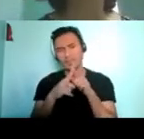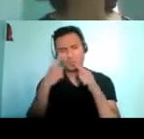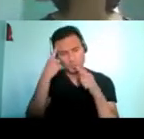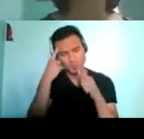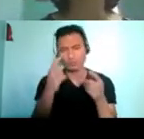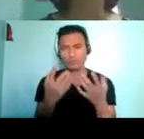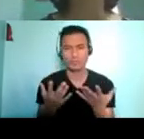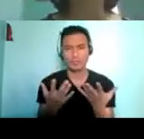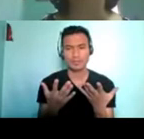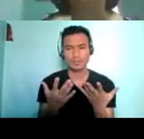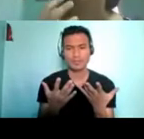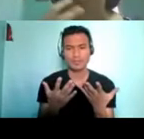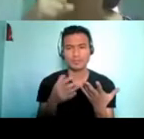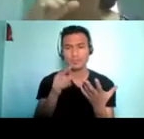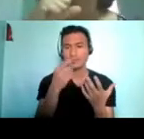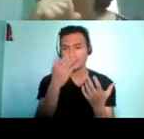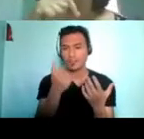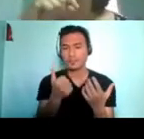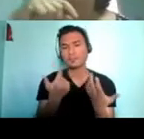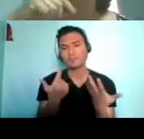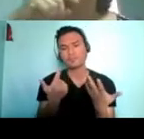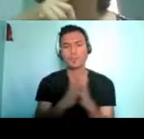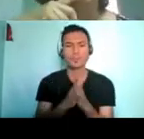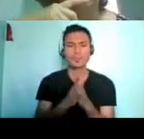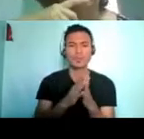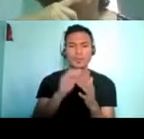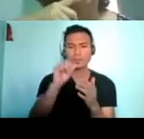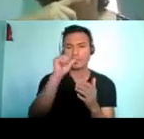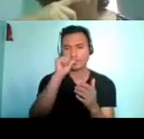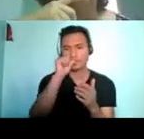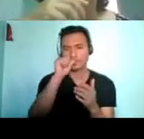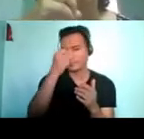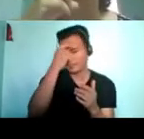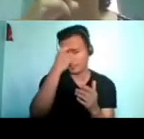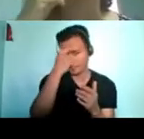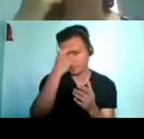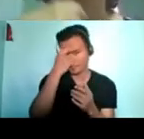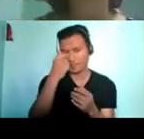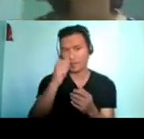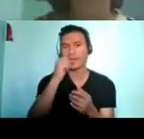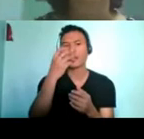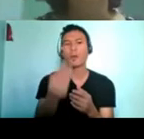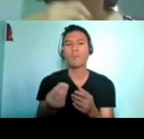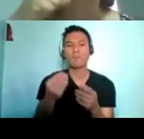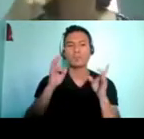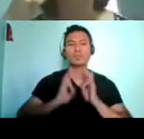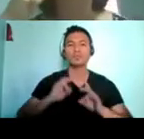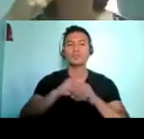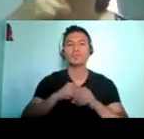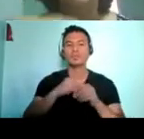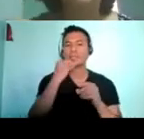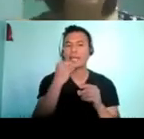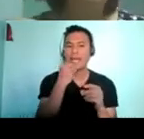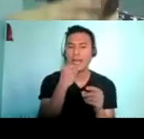भएको हुनाले ऊ एकदमै एकदमै जल वियोजन होइन पानीको कमी उसको शरीरमा खाना